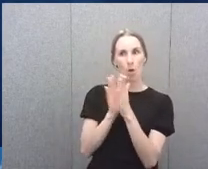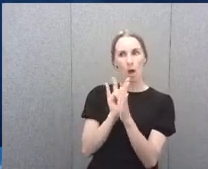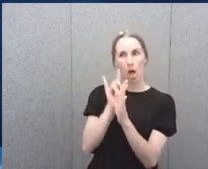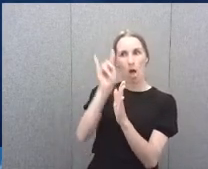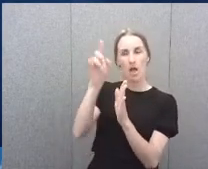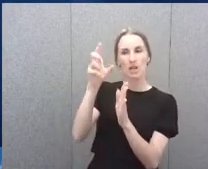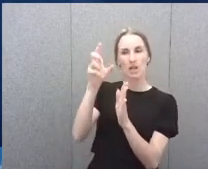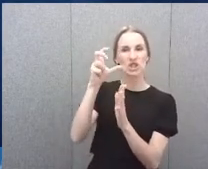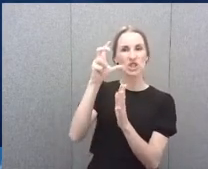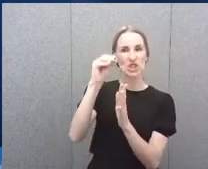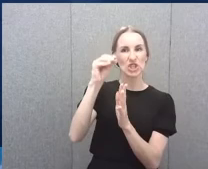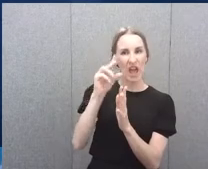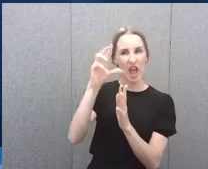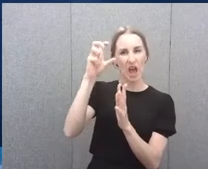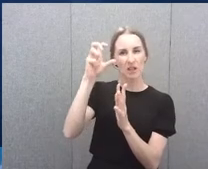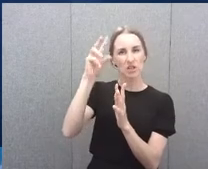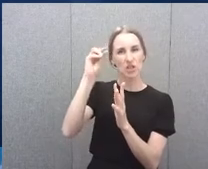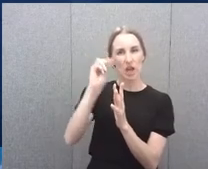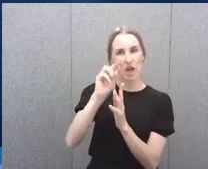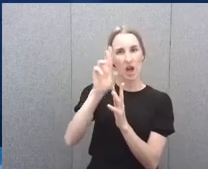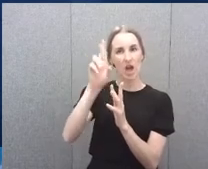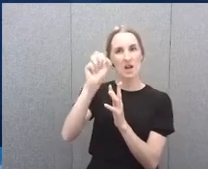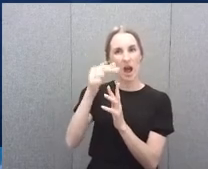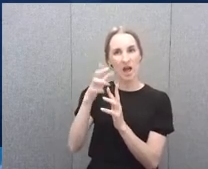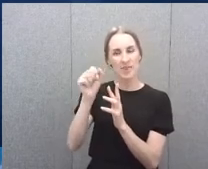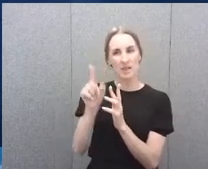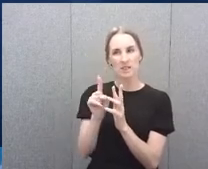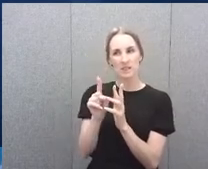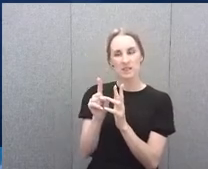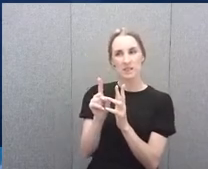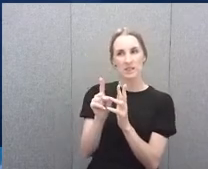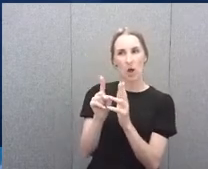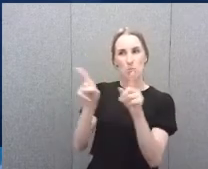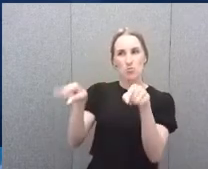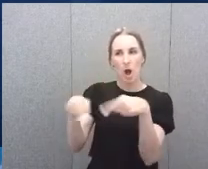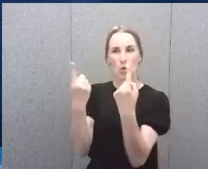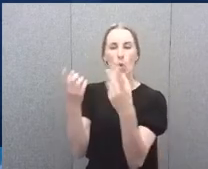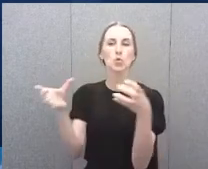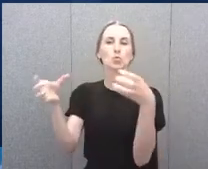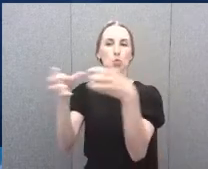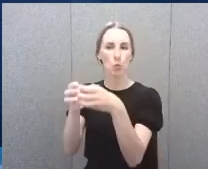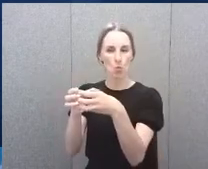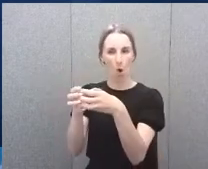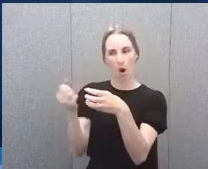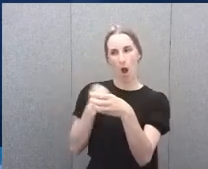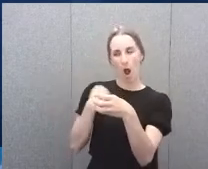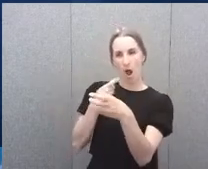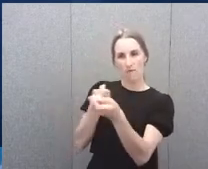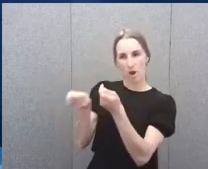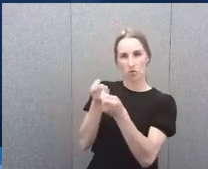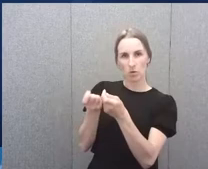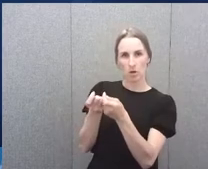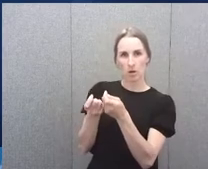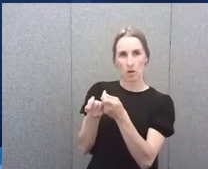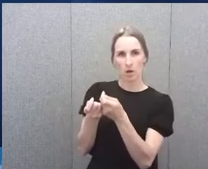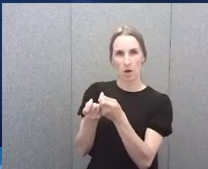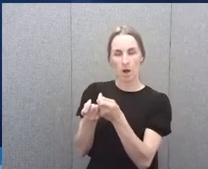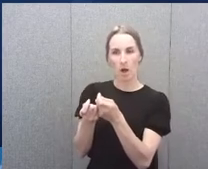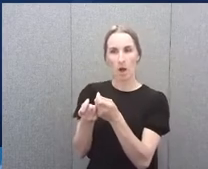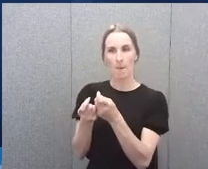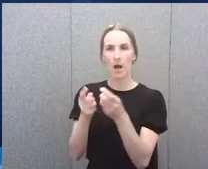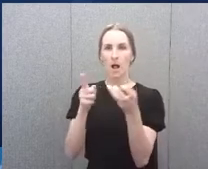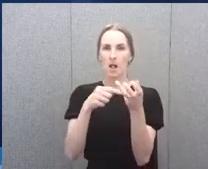история, когда я приехала в Чакчаран, где были дислоцированы наши войска, там